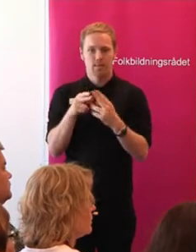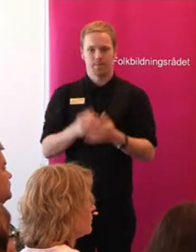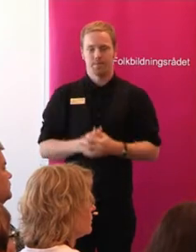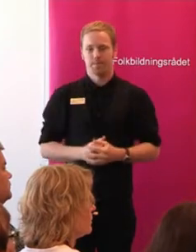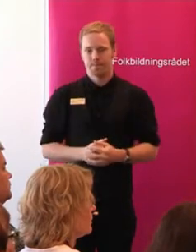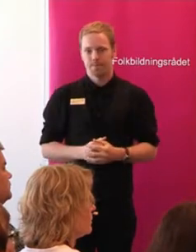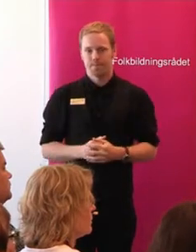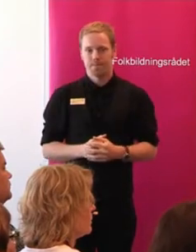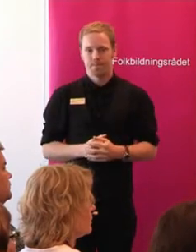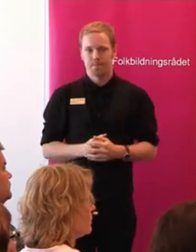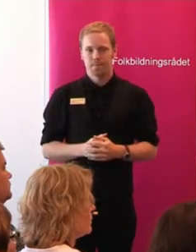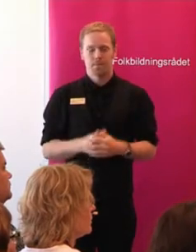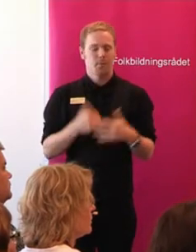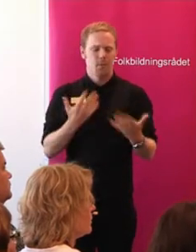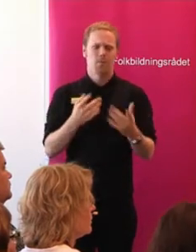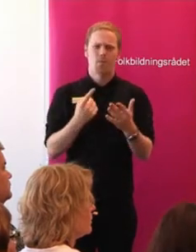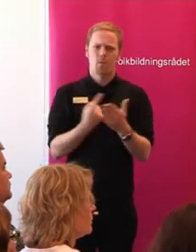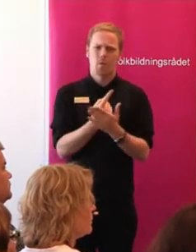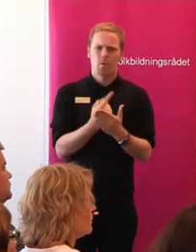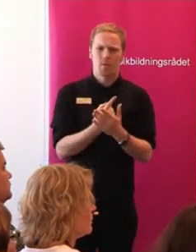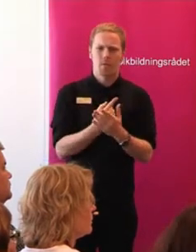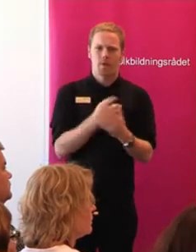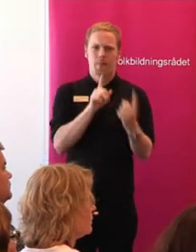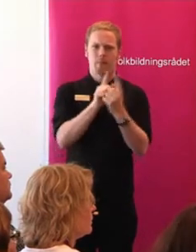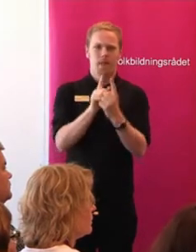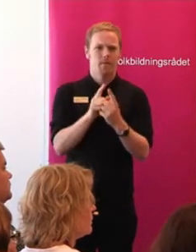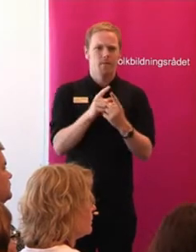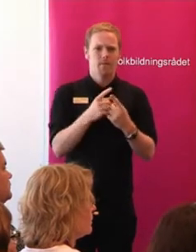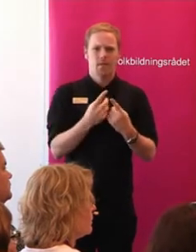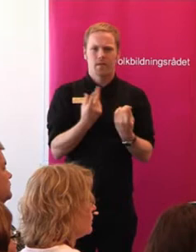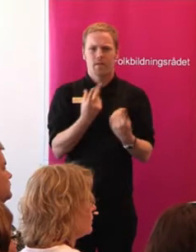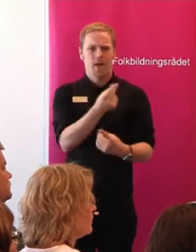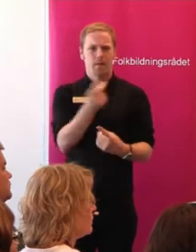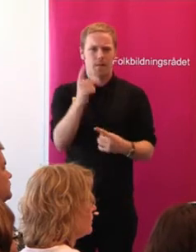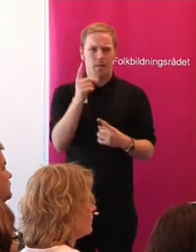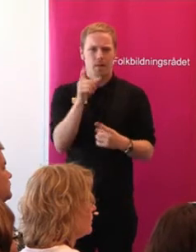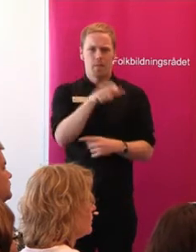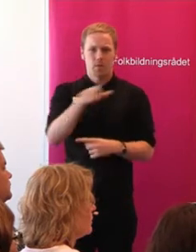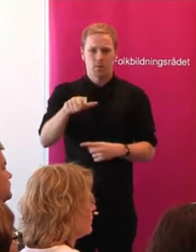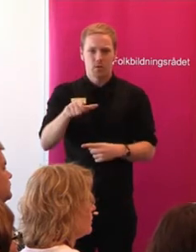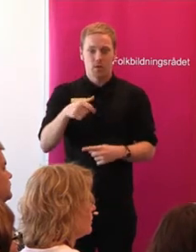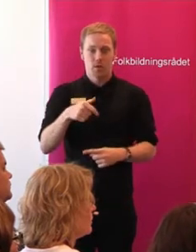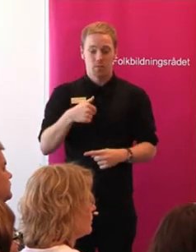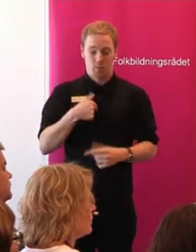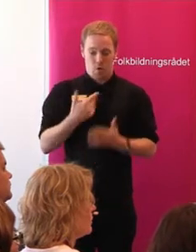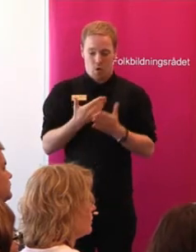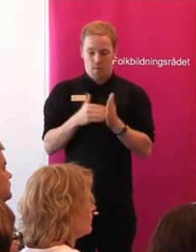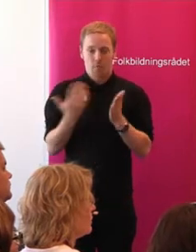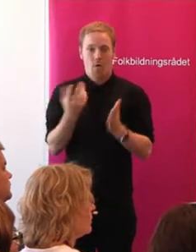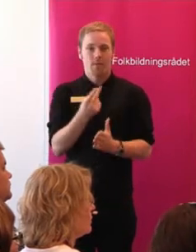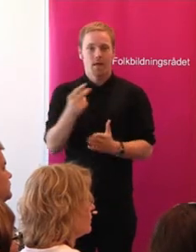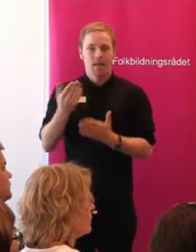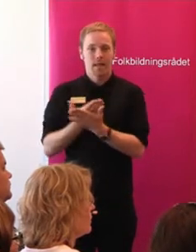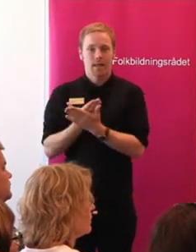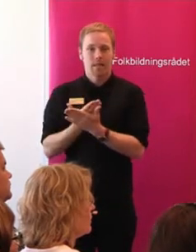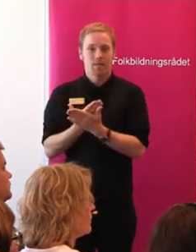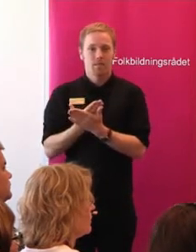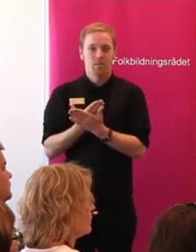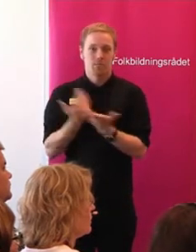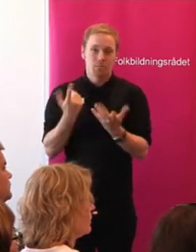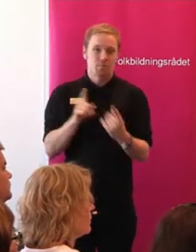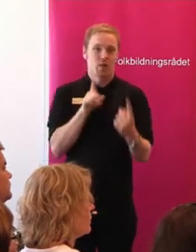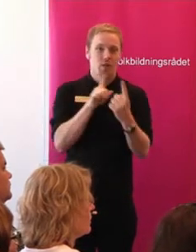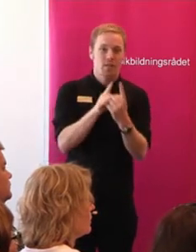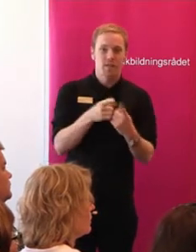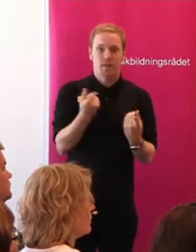träffar personer. Om man kommer från ett annat land, man träffar personer som faktiskt bor i svenska områden.